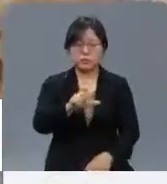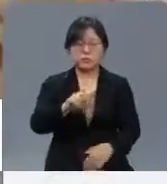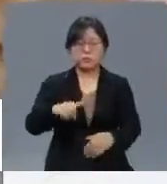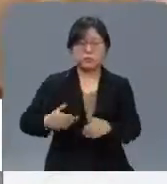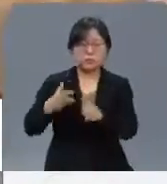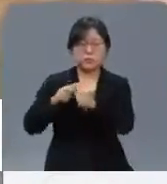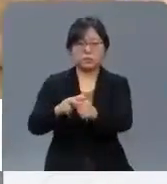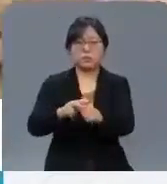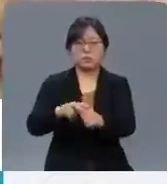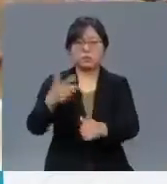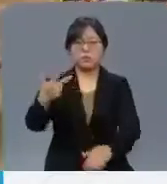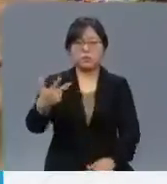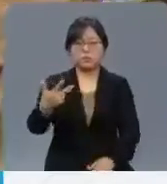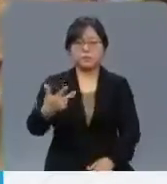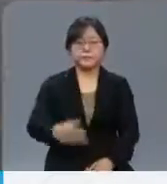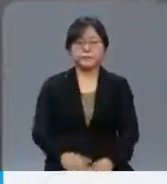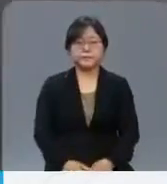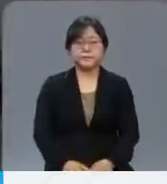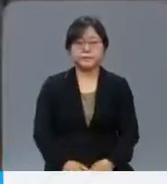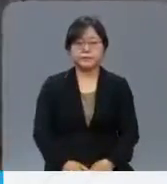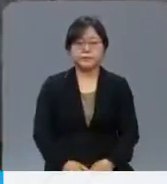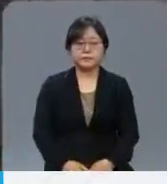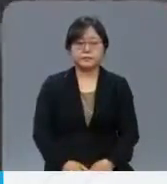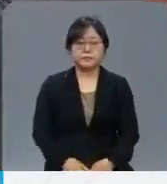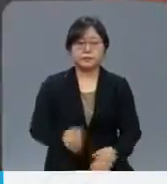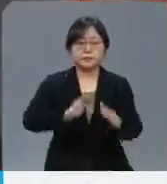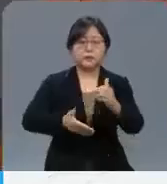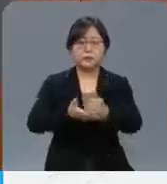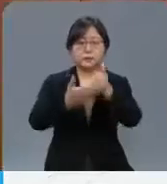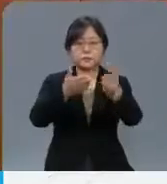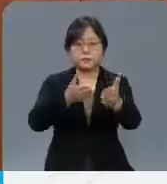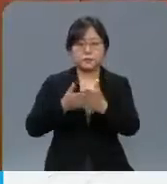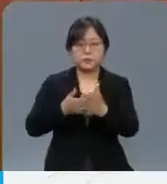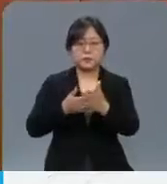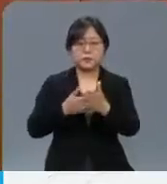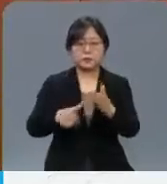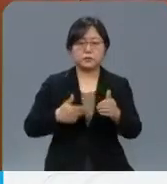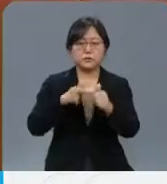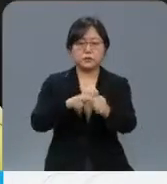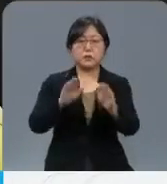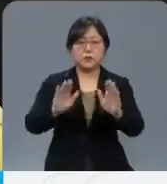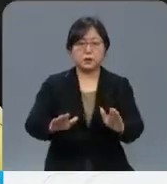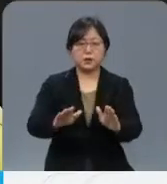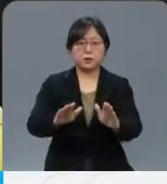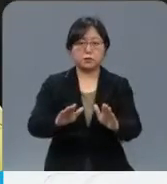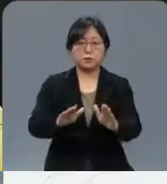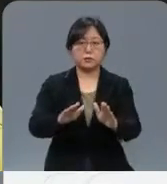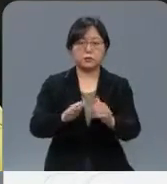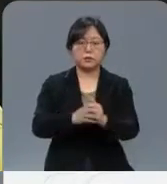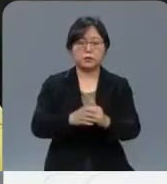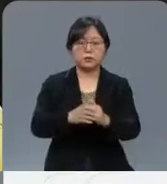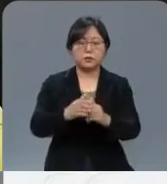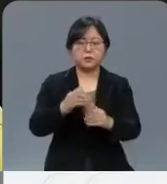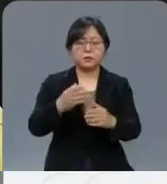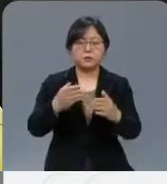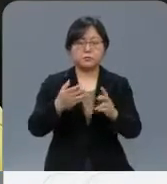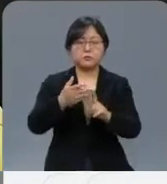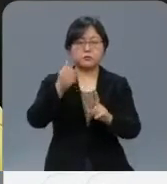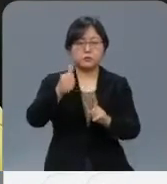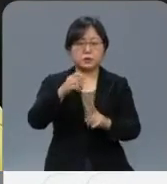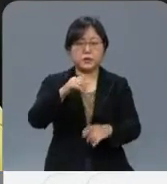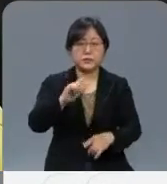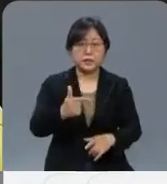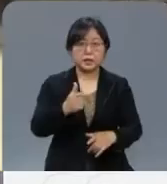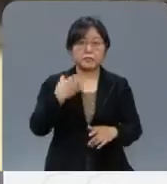차지했고 무소속은 7명입니다. 공천 배제 뒤 무소속으로 출마한 현직 가운데는 김산 무안군수가